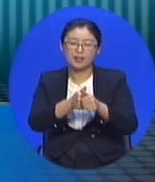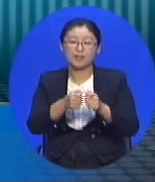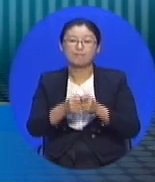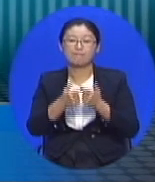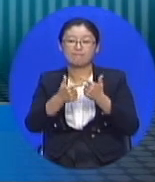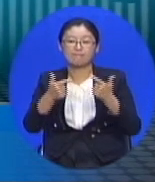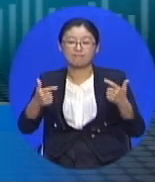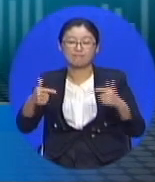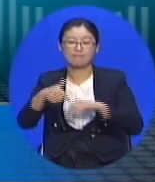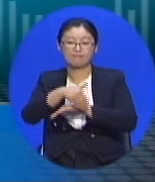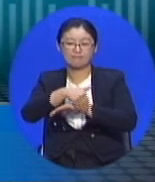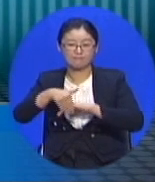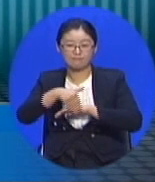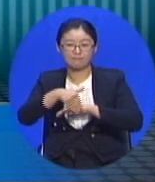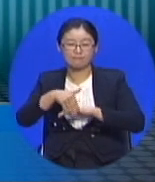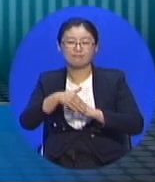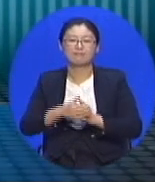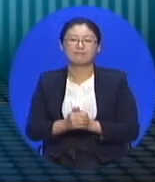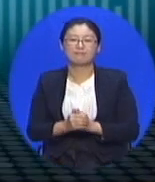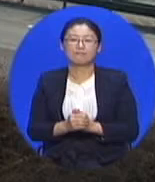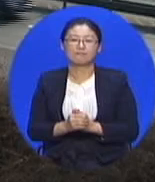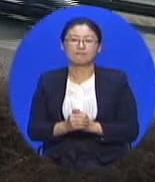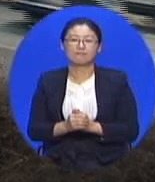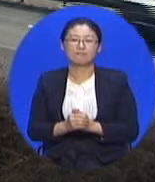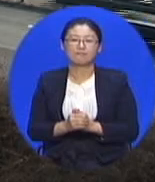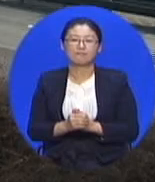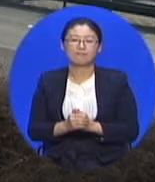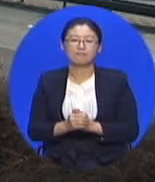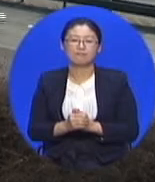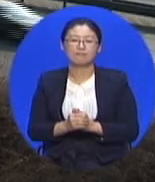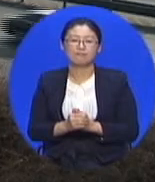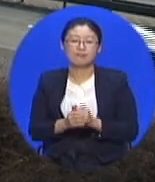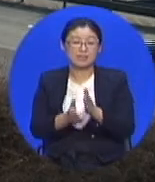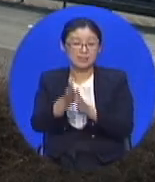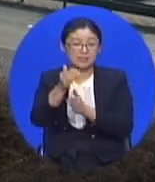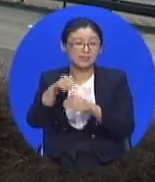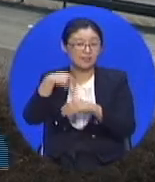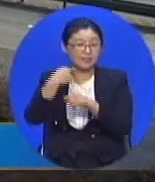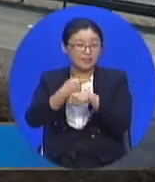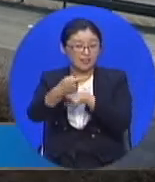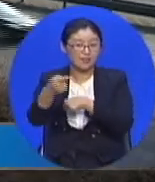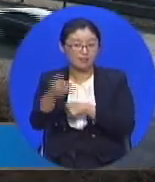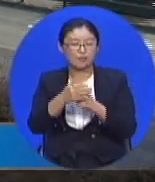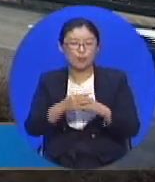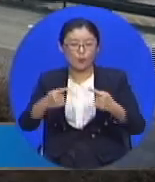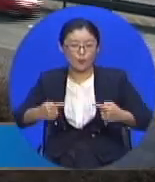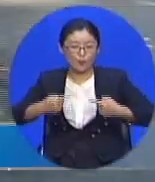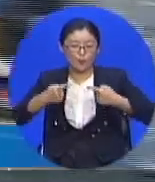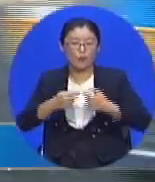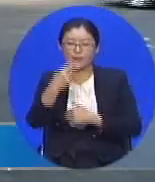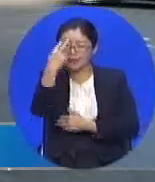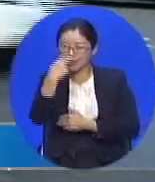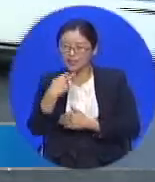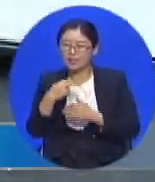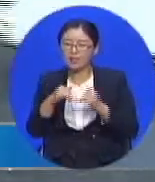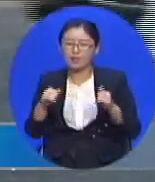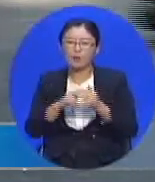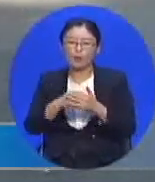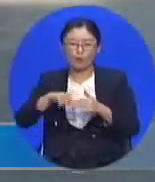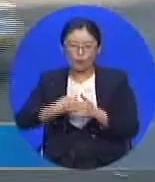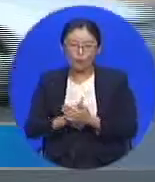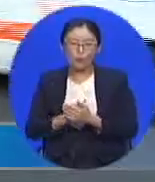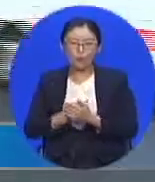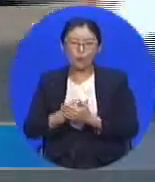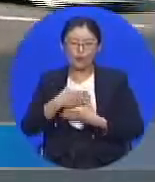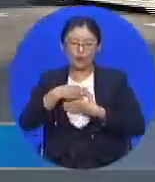점차 이제 늘려갈 계획입니다. 아울러 시는 내년부터 휠체어 이용자나 시각장애인이 혼자서도